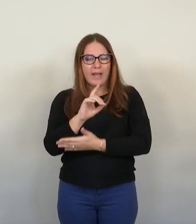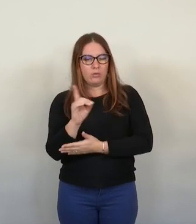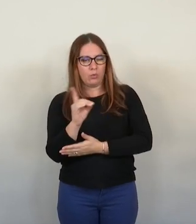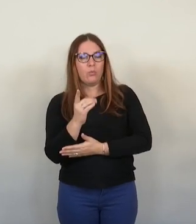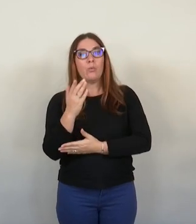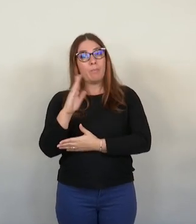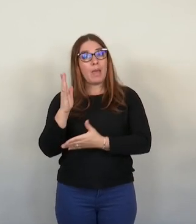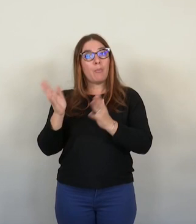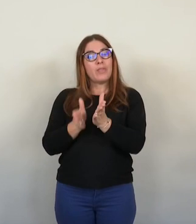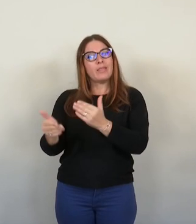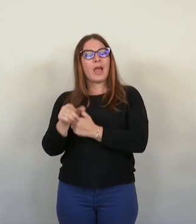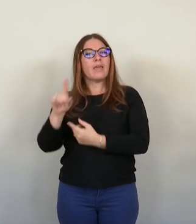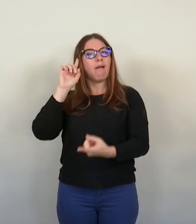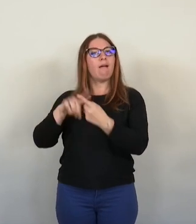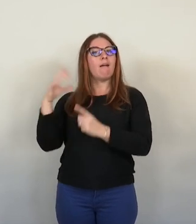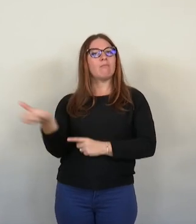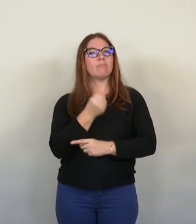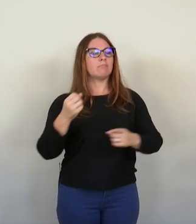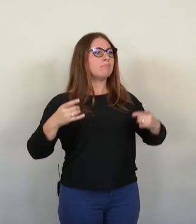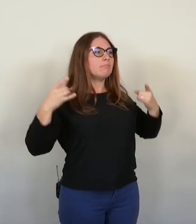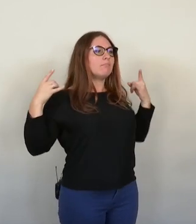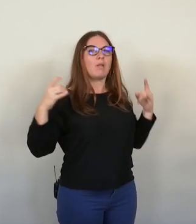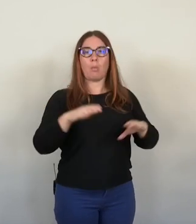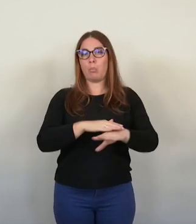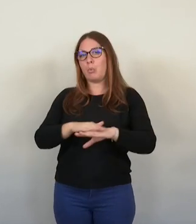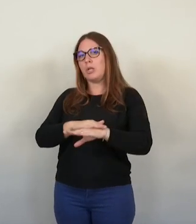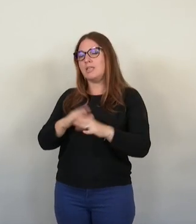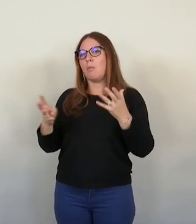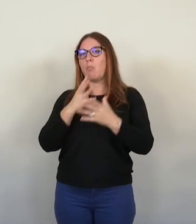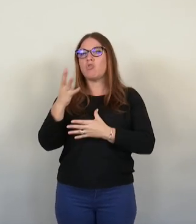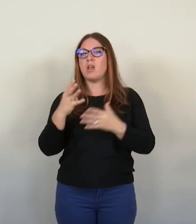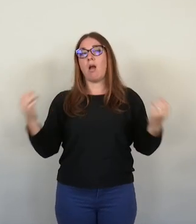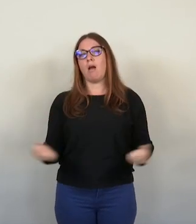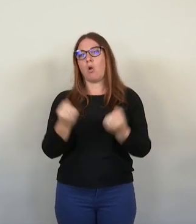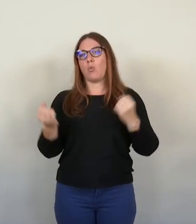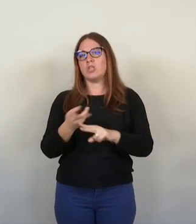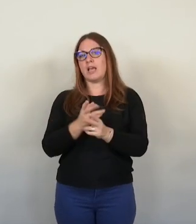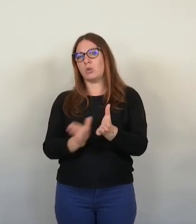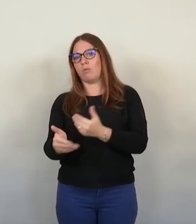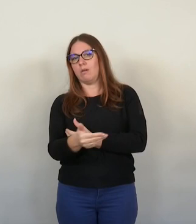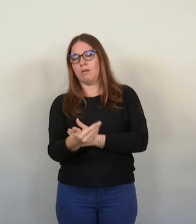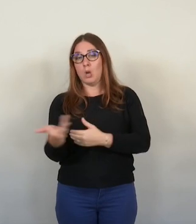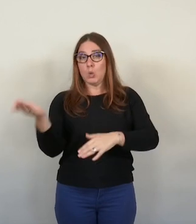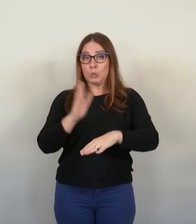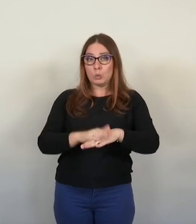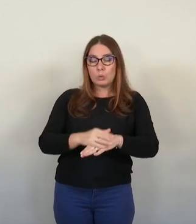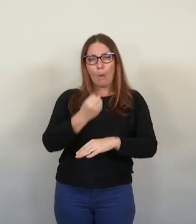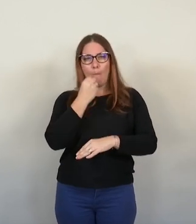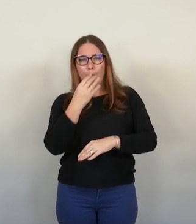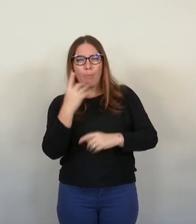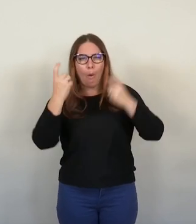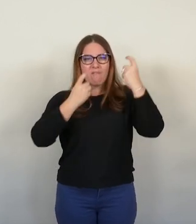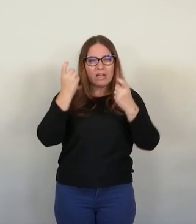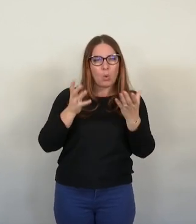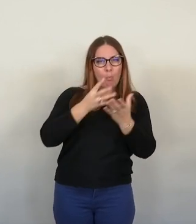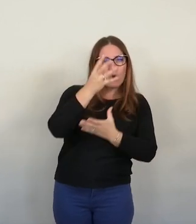s'agisse pour vous de moyens visant à vous accaparer le projet dans un but politique et d'en faire un outil de communication au risque de nuire la bonne maturation du projet